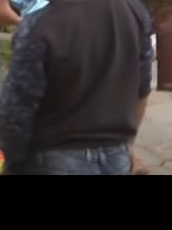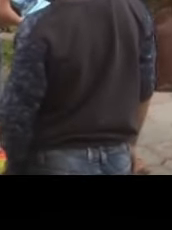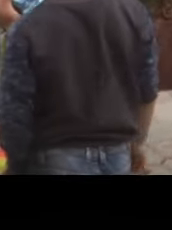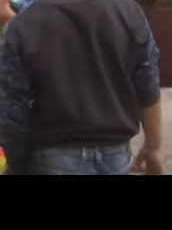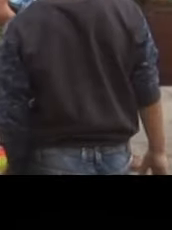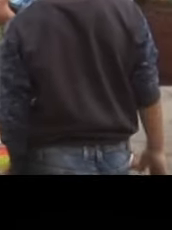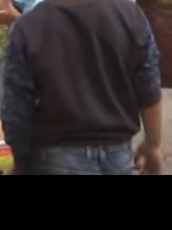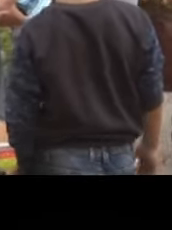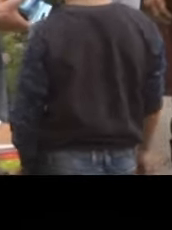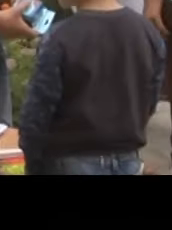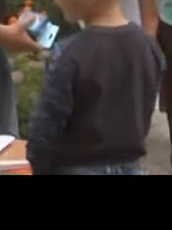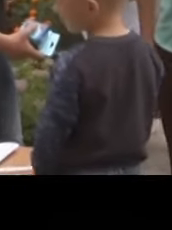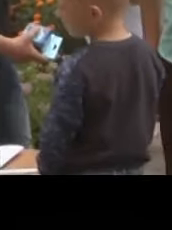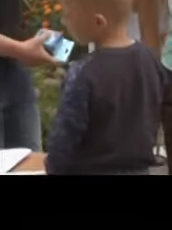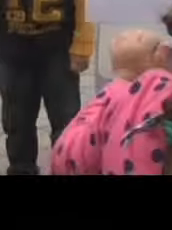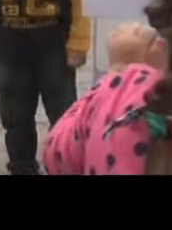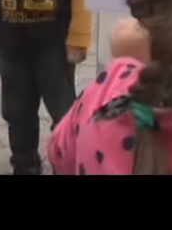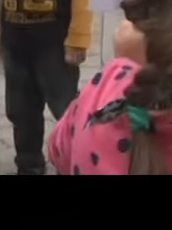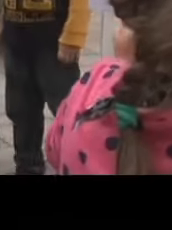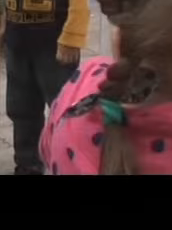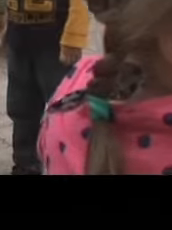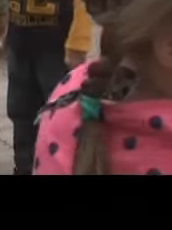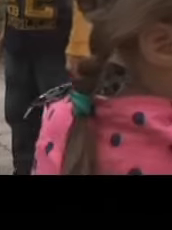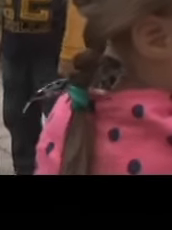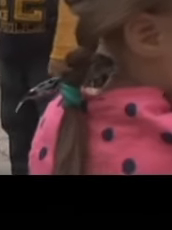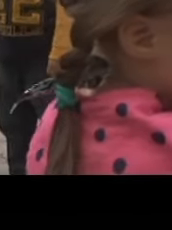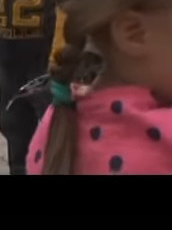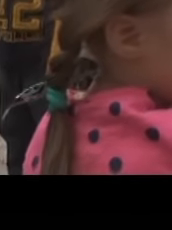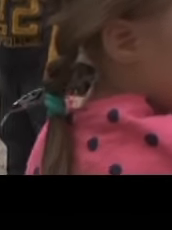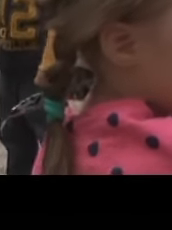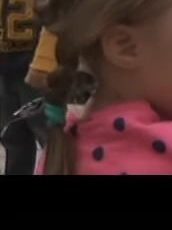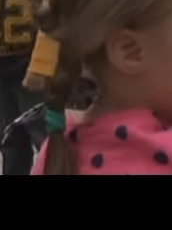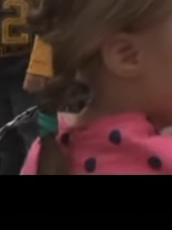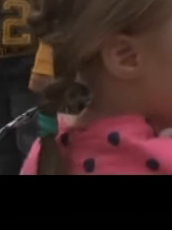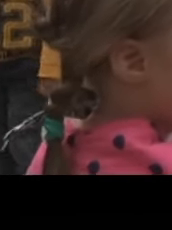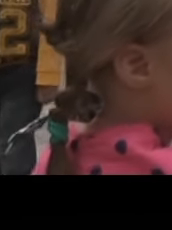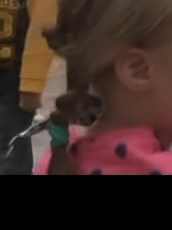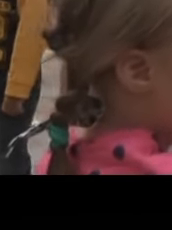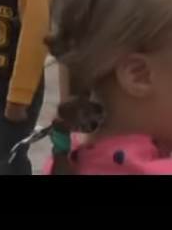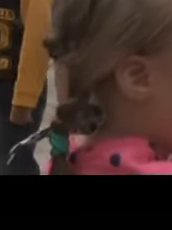Thank you.